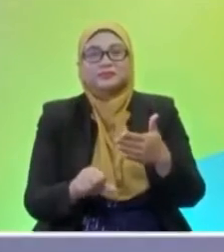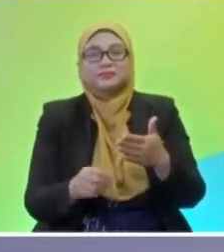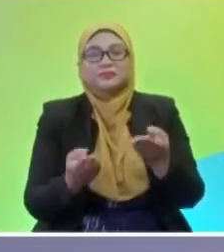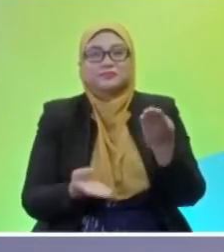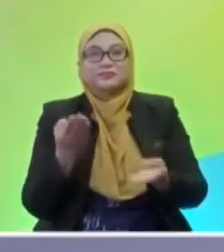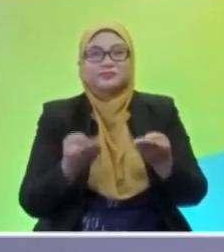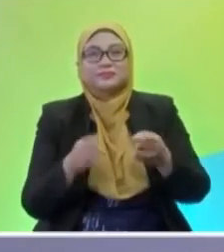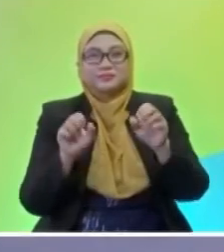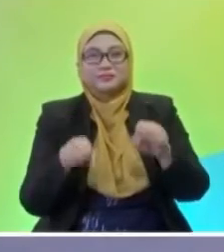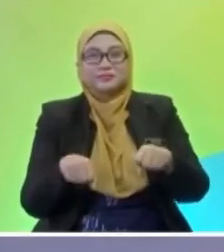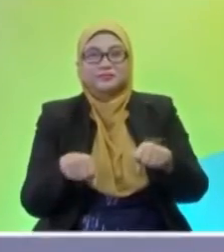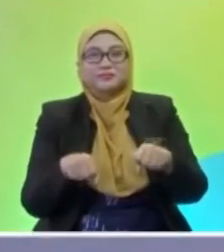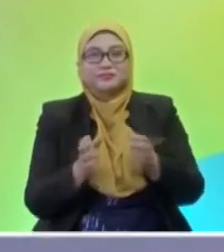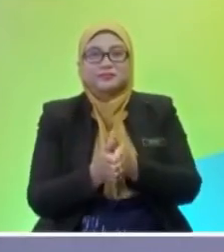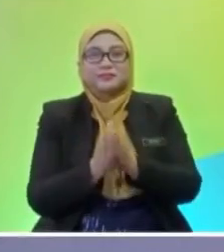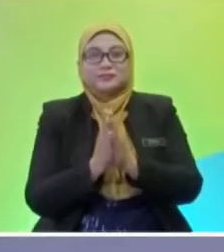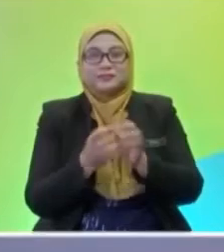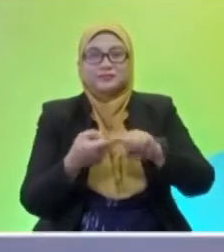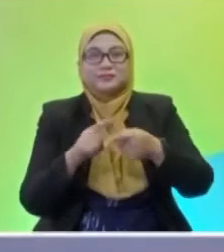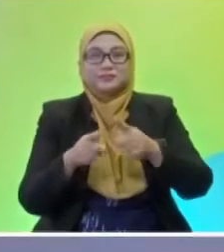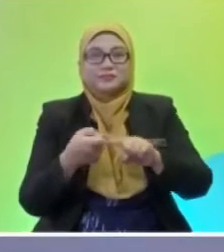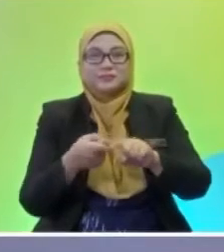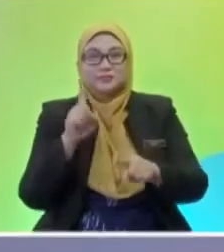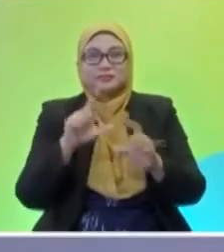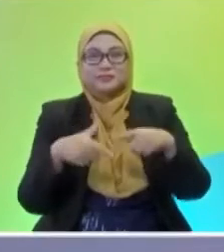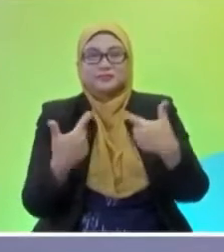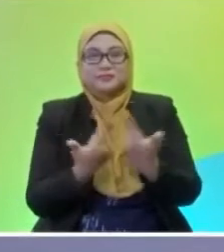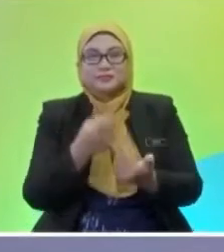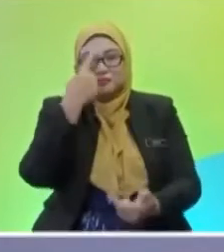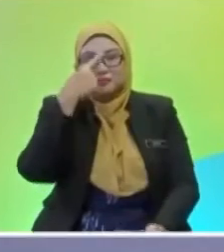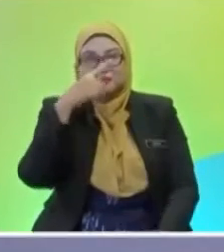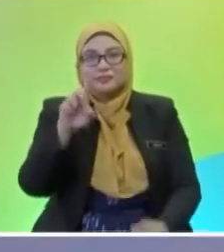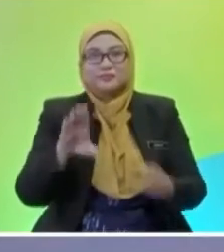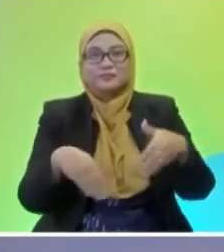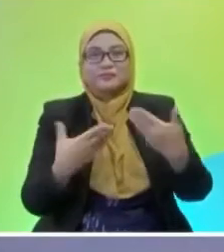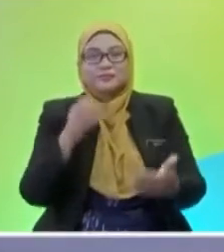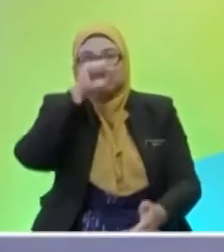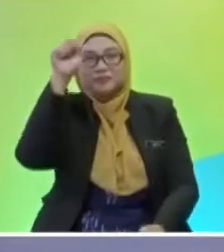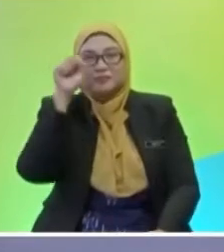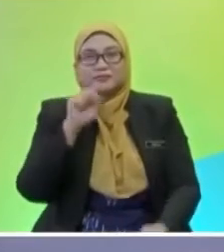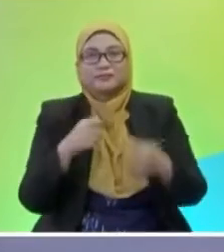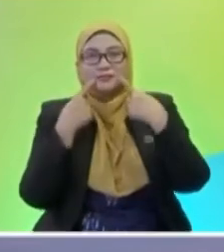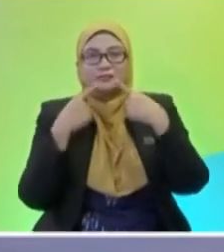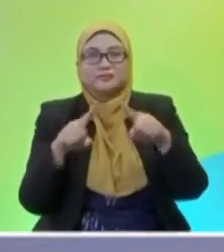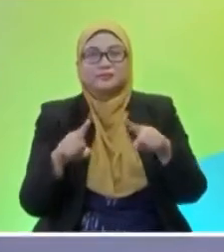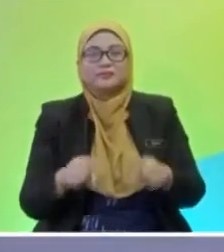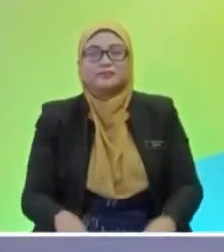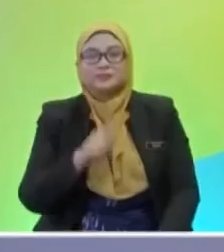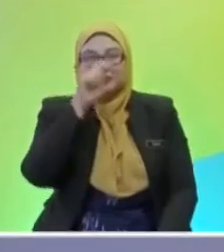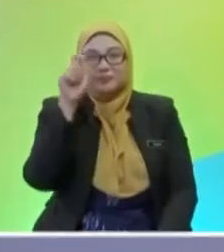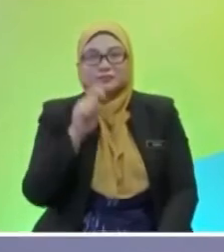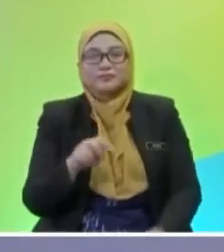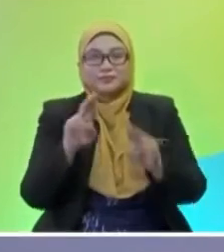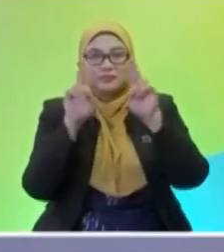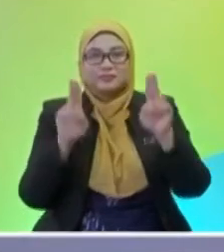boleh minta rakan-rakan satu kelas dia untuk buat soal jawab. Tanya dia, uji dia. Adakah dia faham